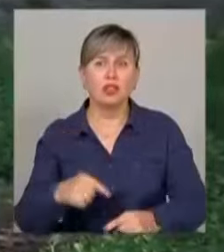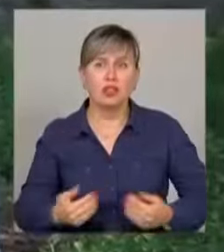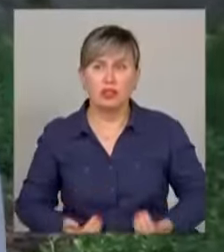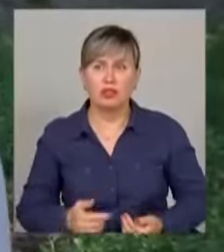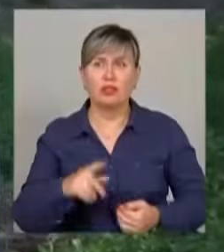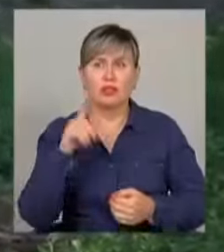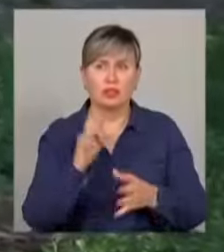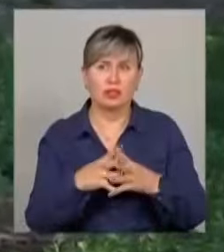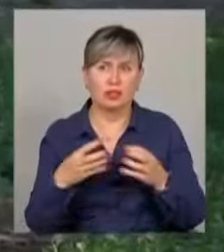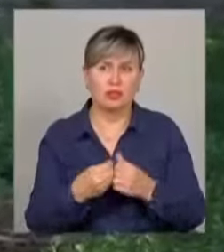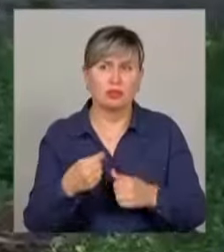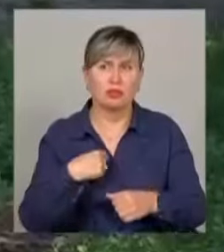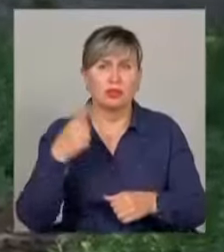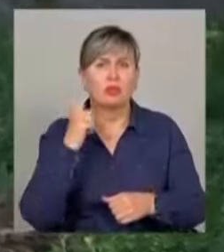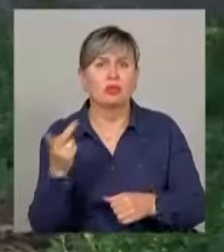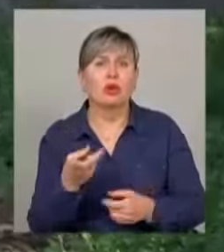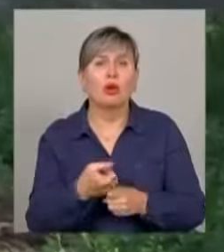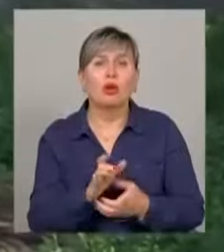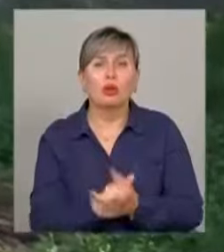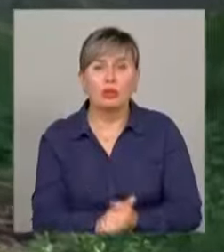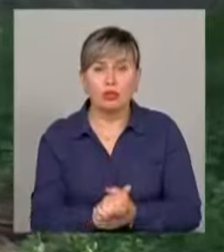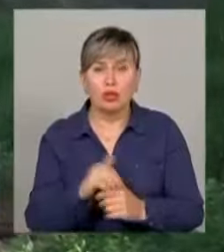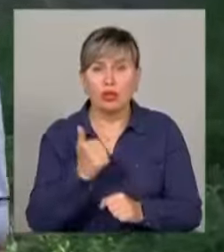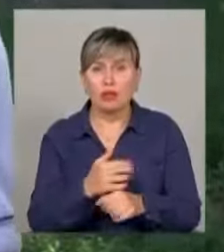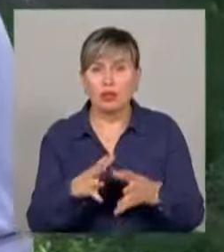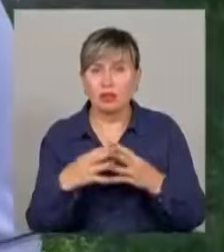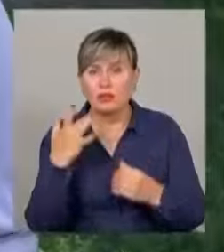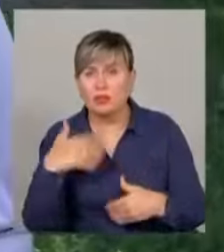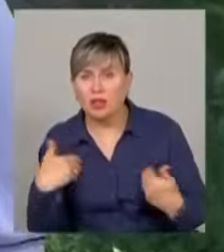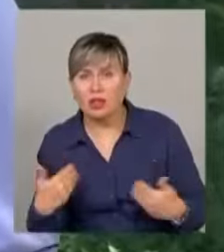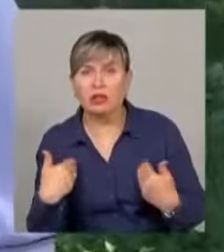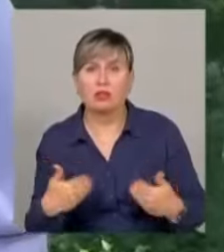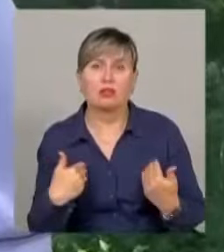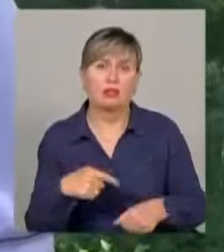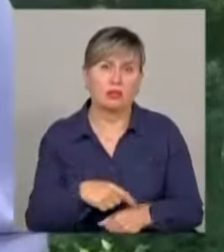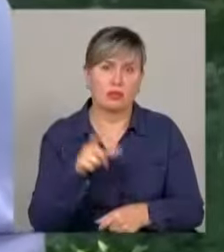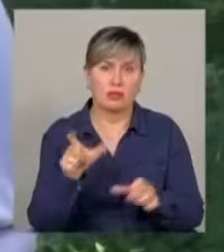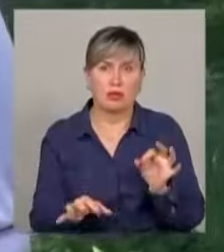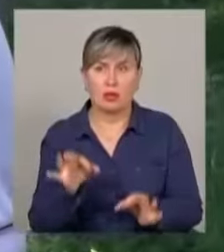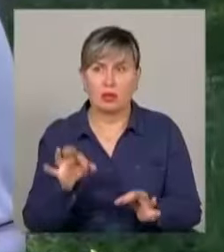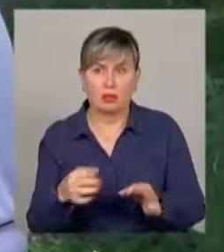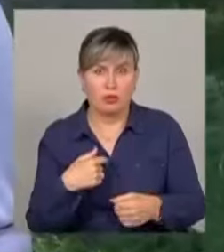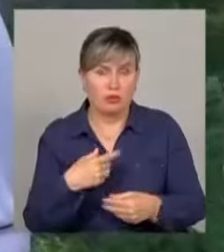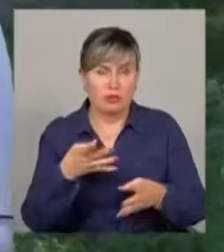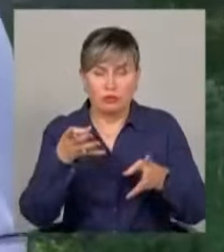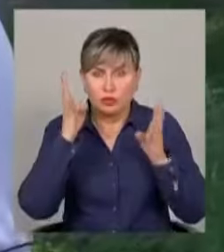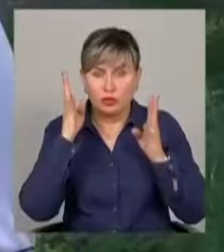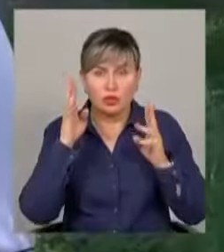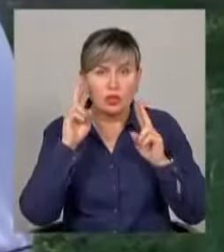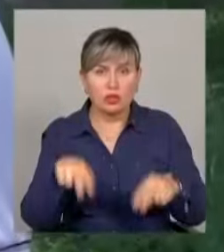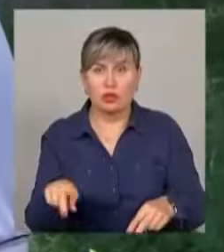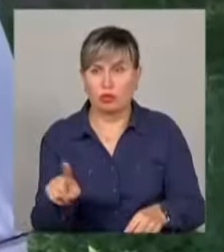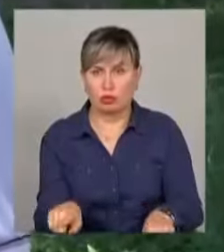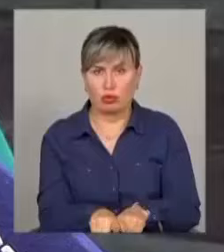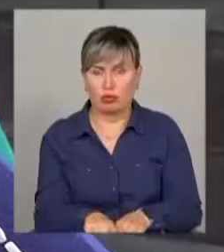эту семью. Мне казалось, что они очень дружные. Глава семьи всегда здоровается, кажется нормальным. Я, если честно, в шоке. Не знал, что